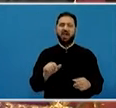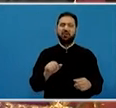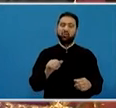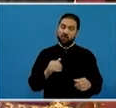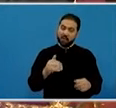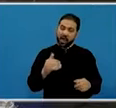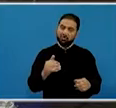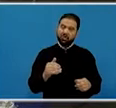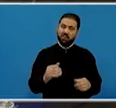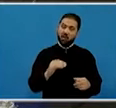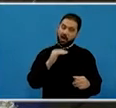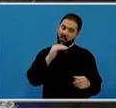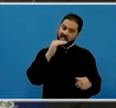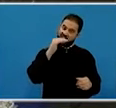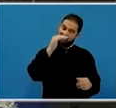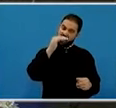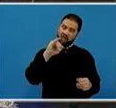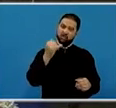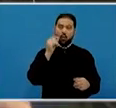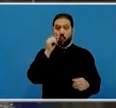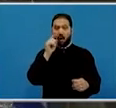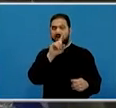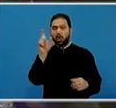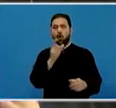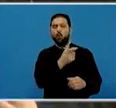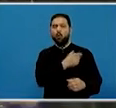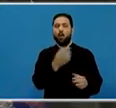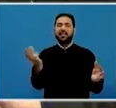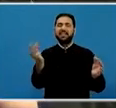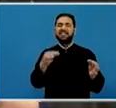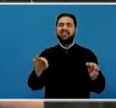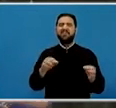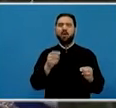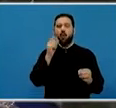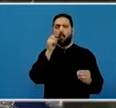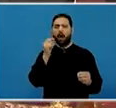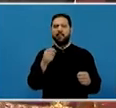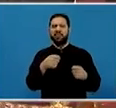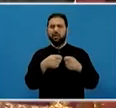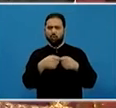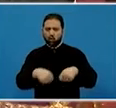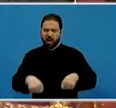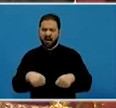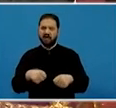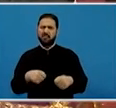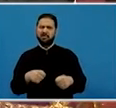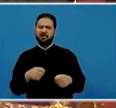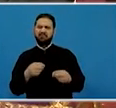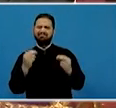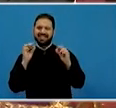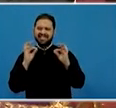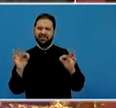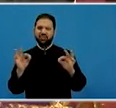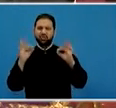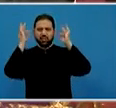un anumit nivel și oamenii nu sunt în stare să fie oameni total desăvârșiți, oameni